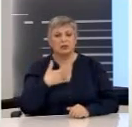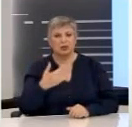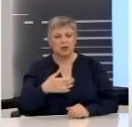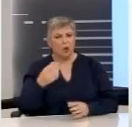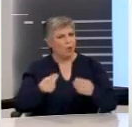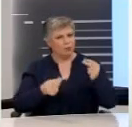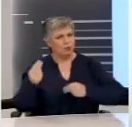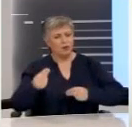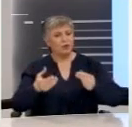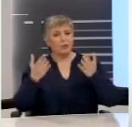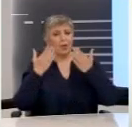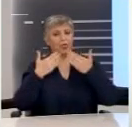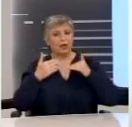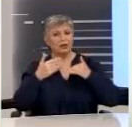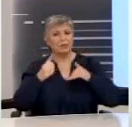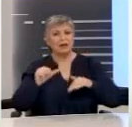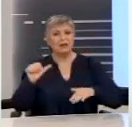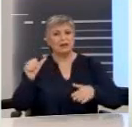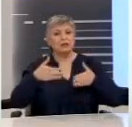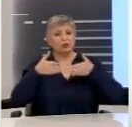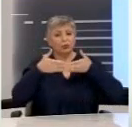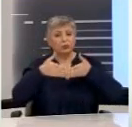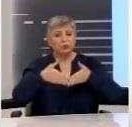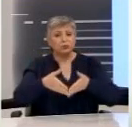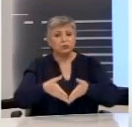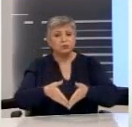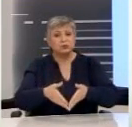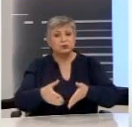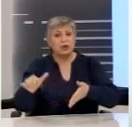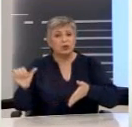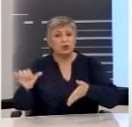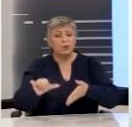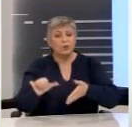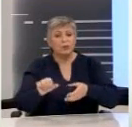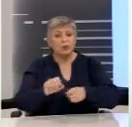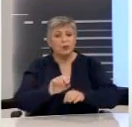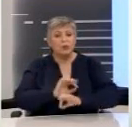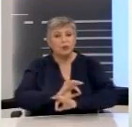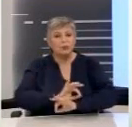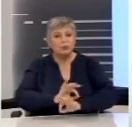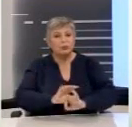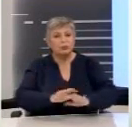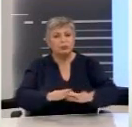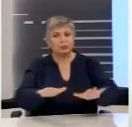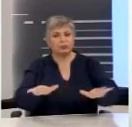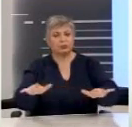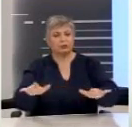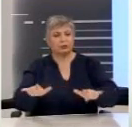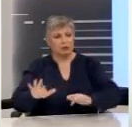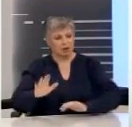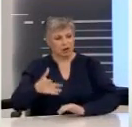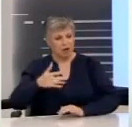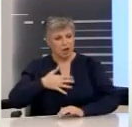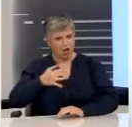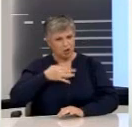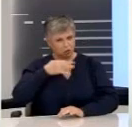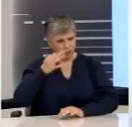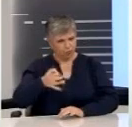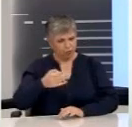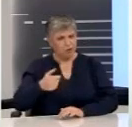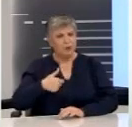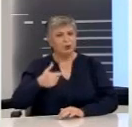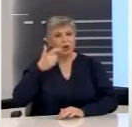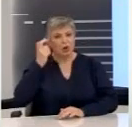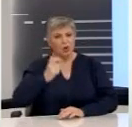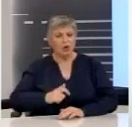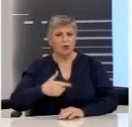αυτονόητο, παιδιά, γιατί εγώ έχω πρόβλημα, ένα προσωπικό, τώρα δεν είναι θέμα, είναι το θεωρώ αστείο